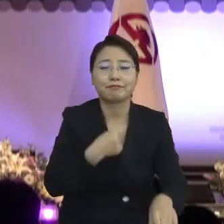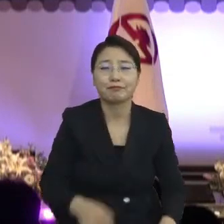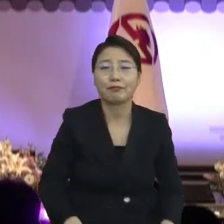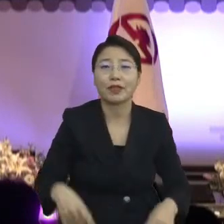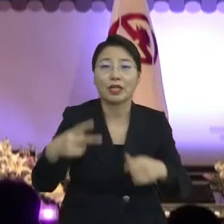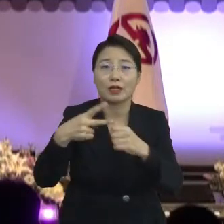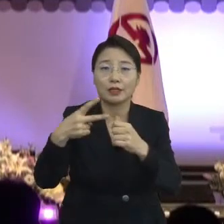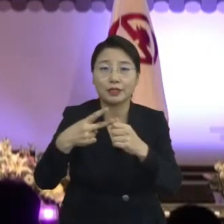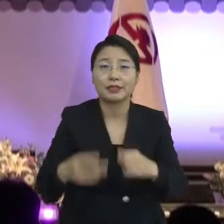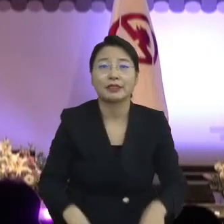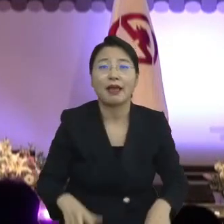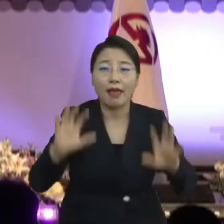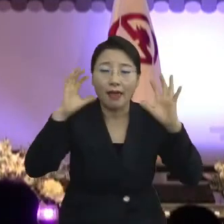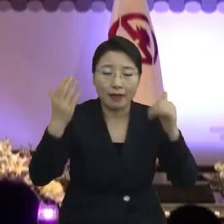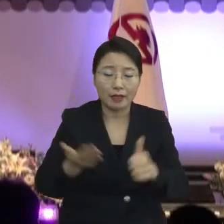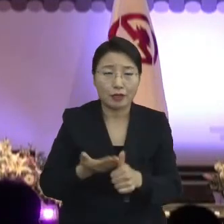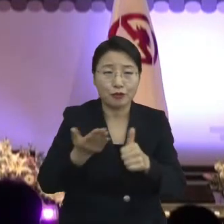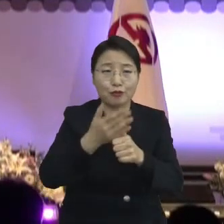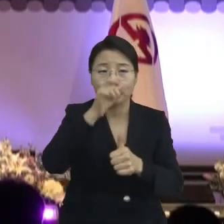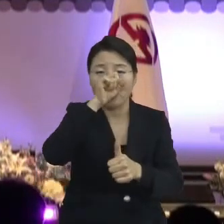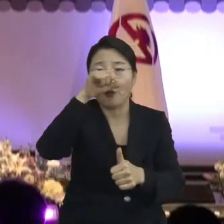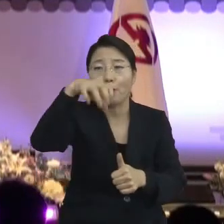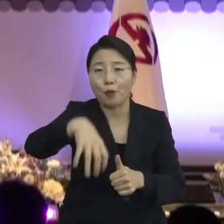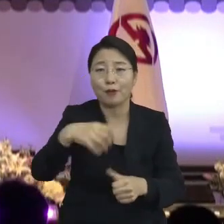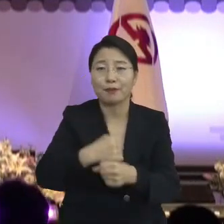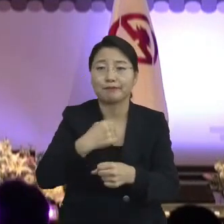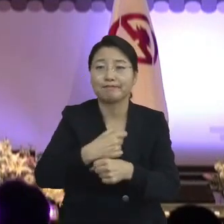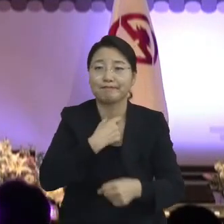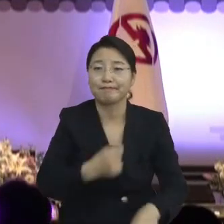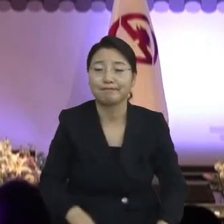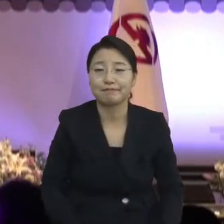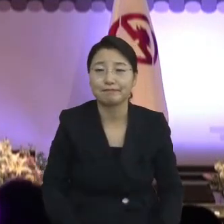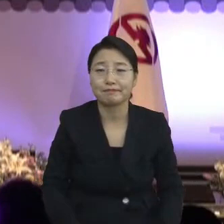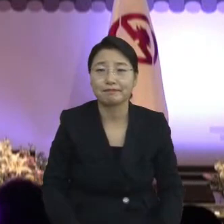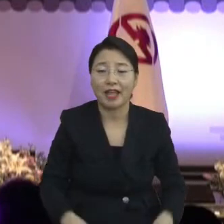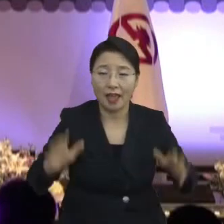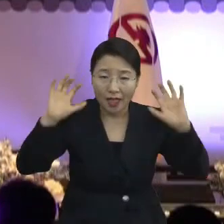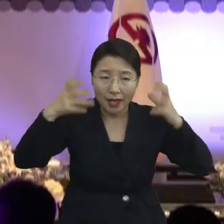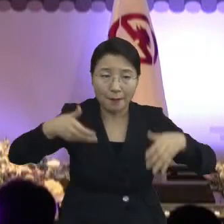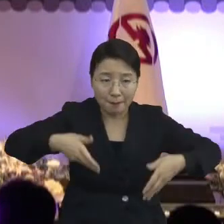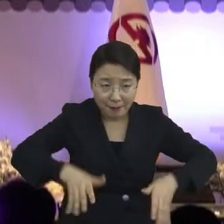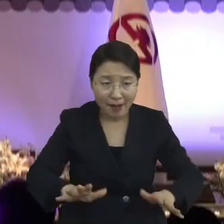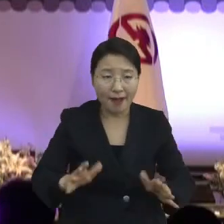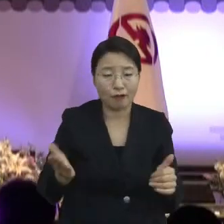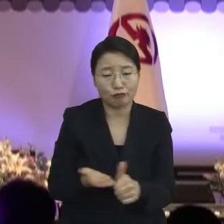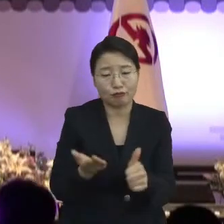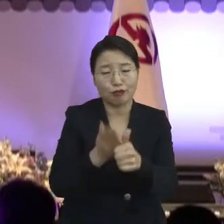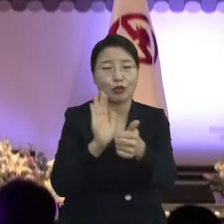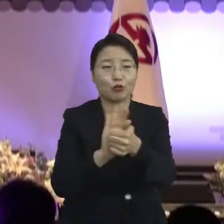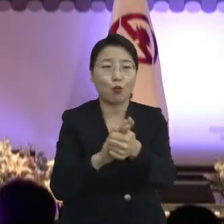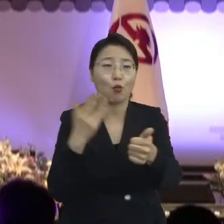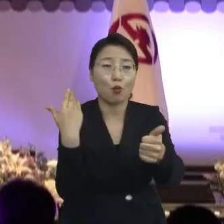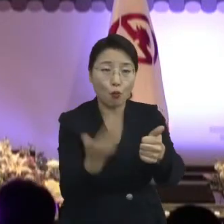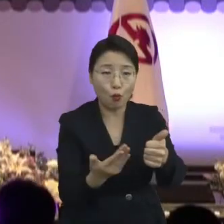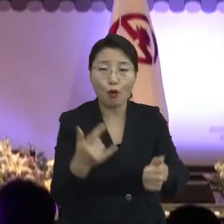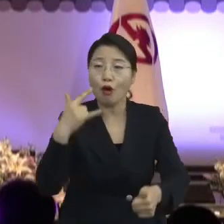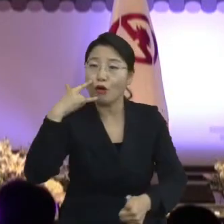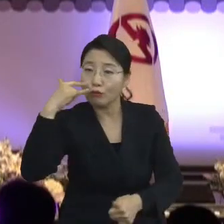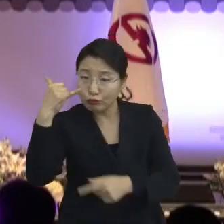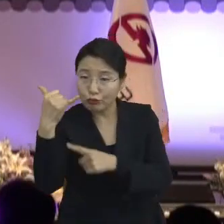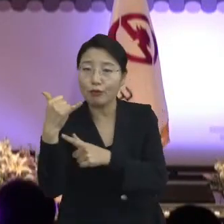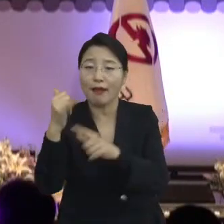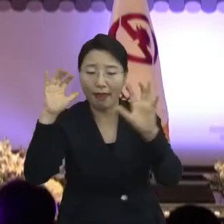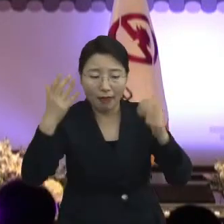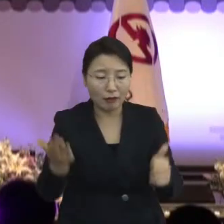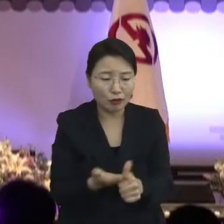둘째, 아이 키우기 좋은 도시를 만들겠습니다. 출산과 육아 지원 사업을 확대하고 엄마 아빠의